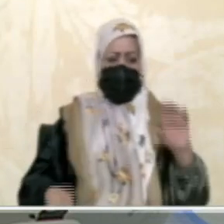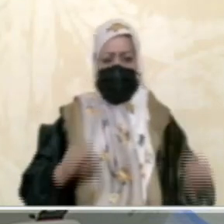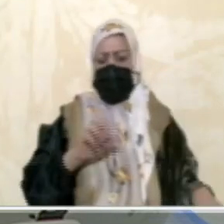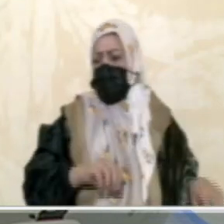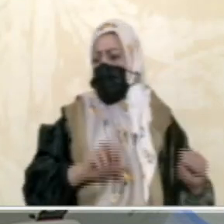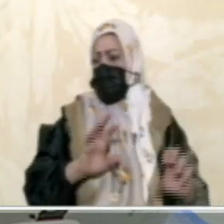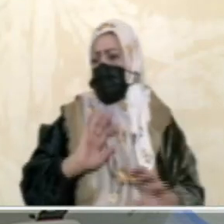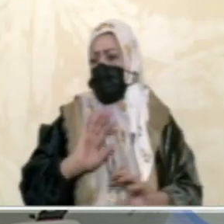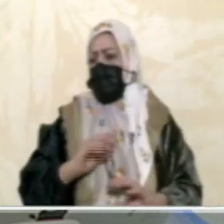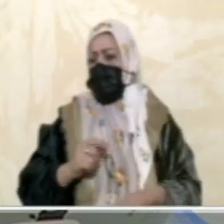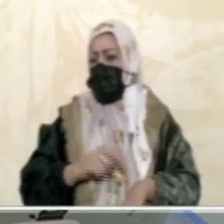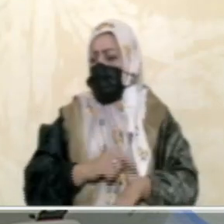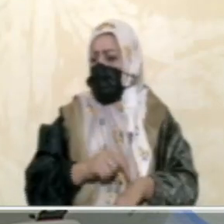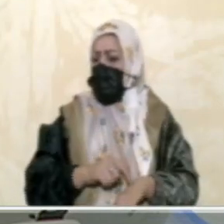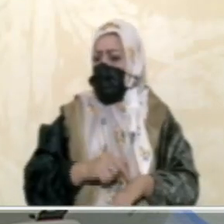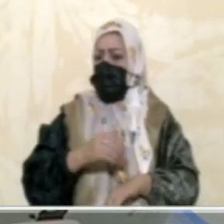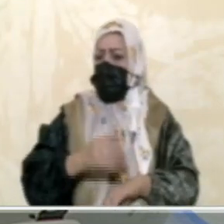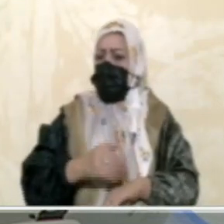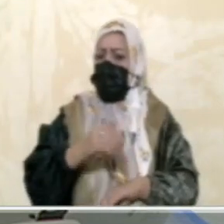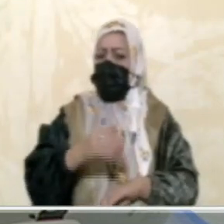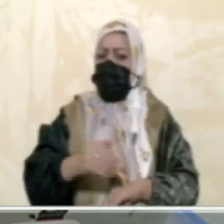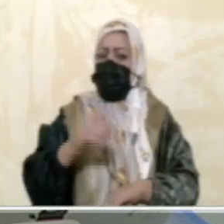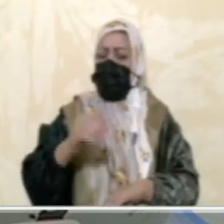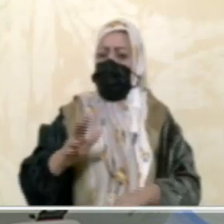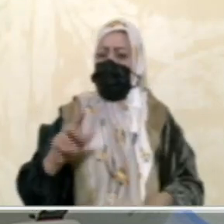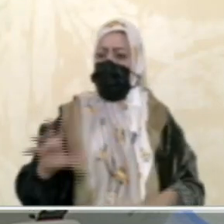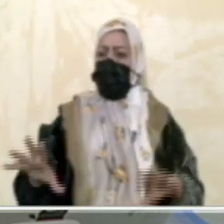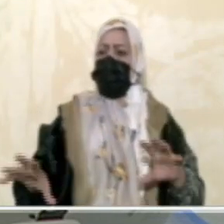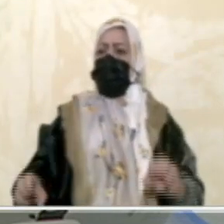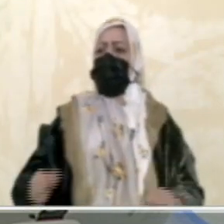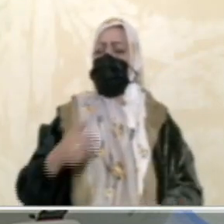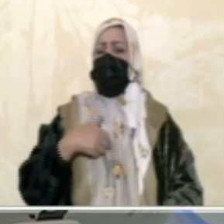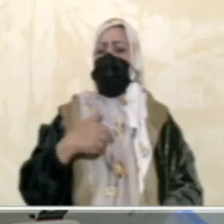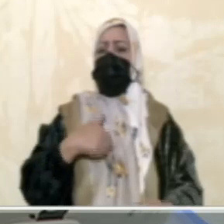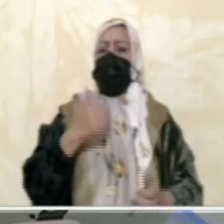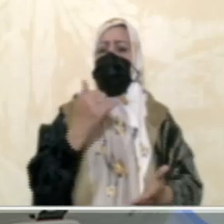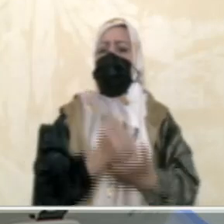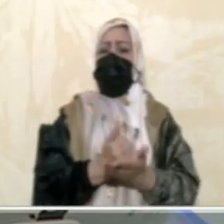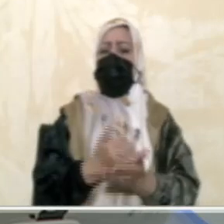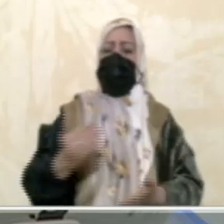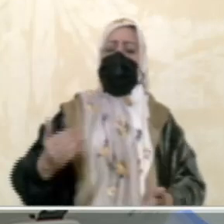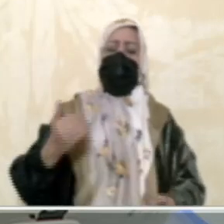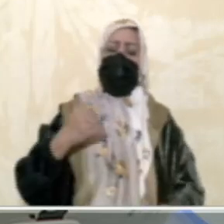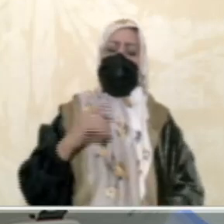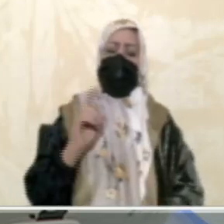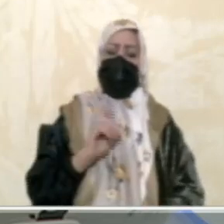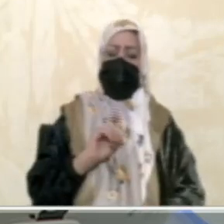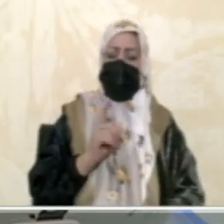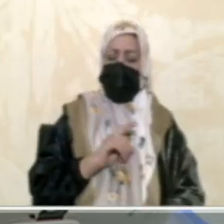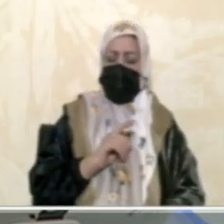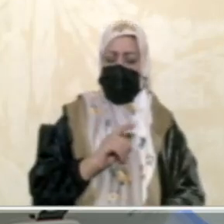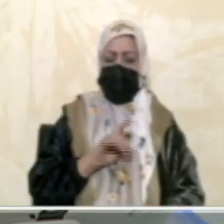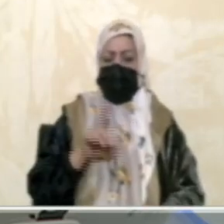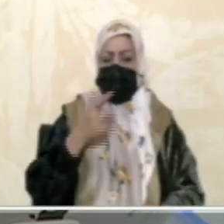تصفون كما تصف الملائكه قالوا وكيف تصف الملائكه يا رسول الله قال